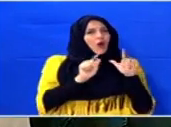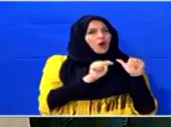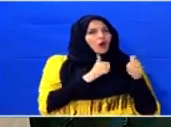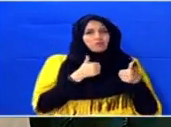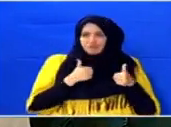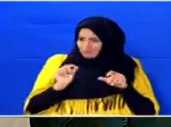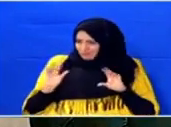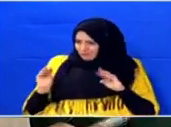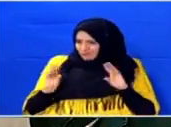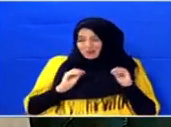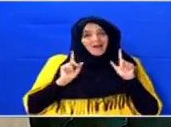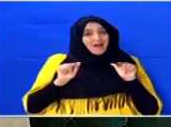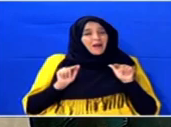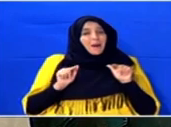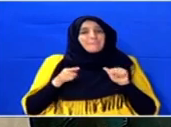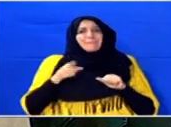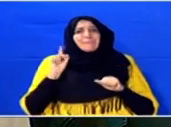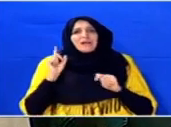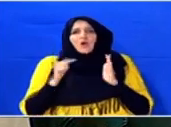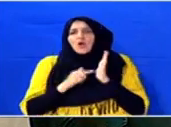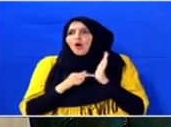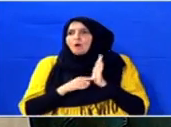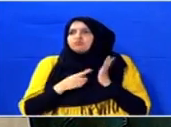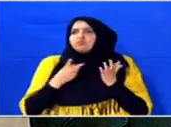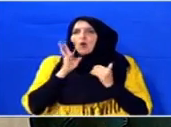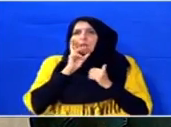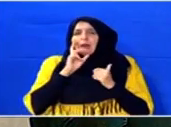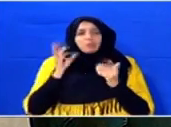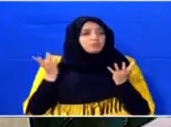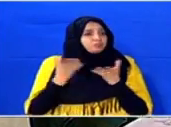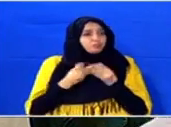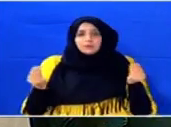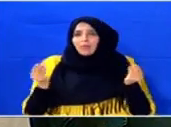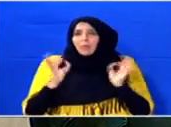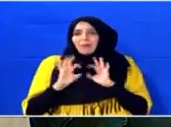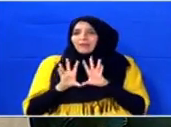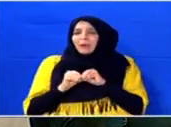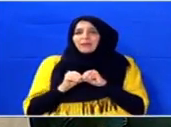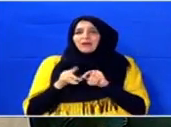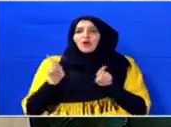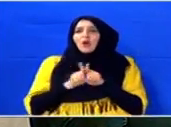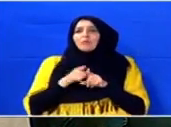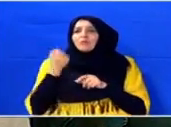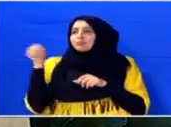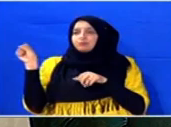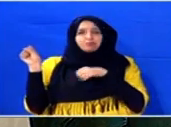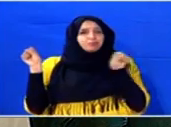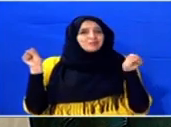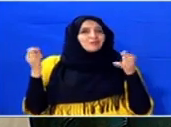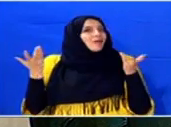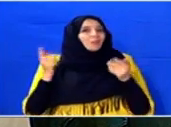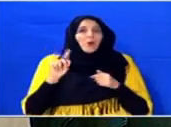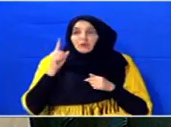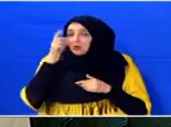مريض الى قد يسوني سعني الحكمه ونسال لعقيد المعقول اما السوبر جاز جاب